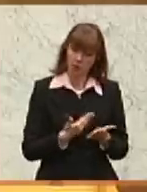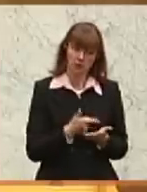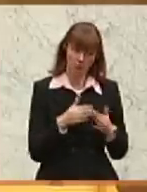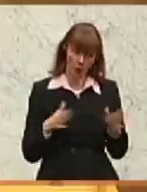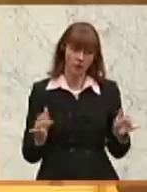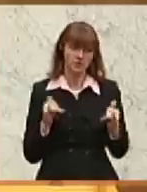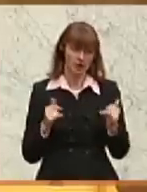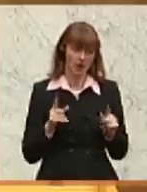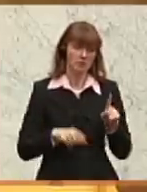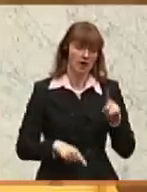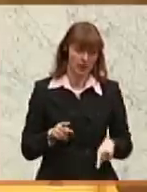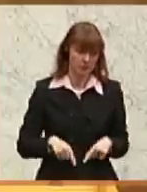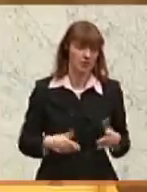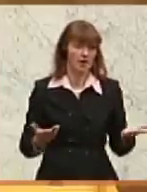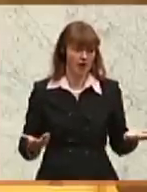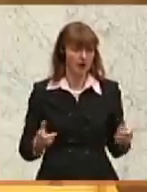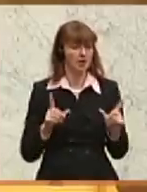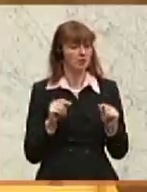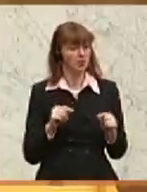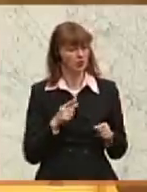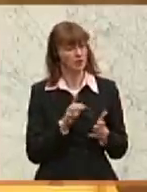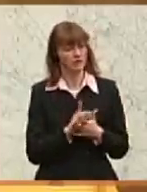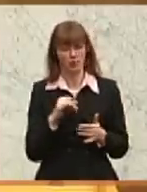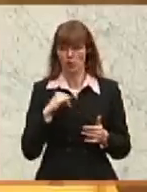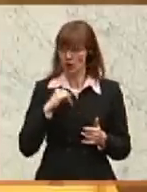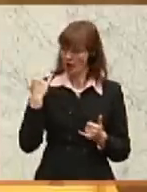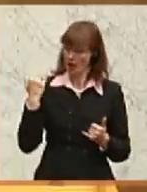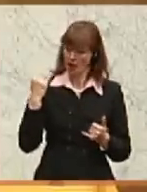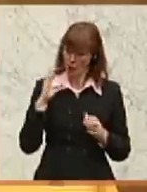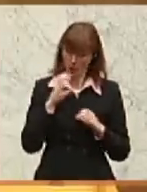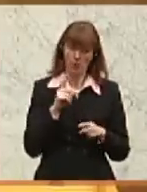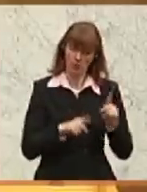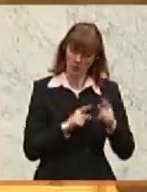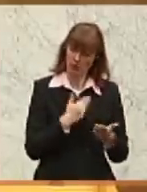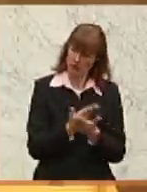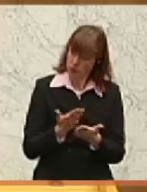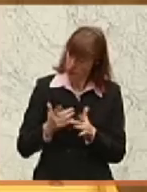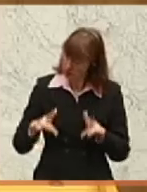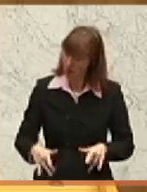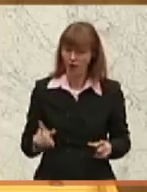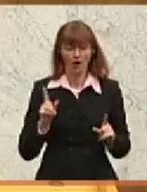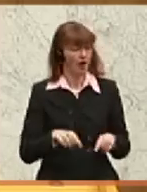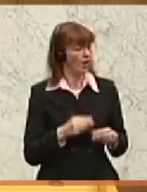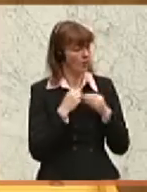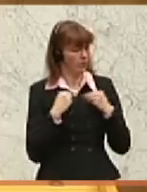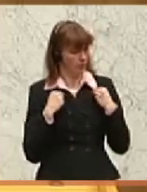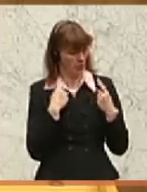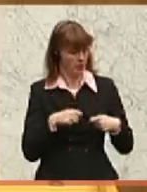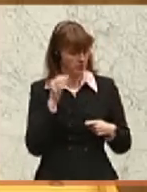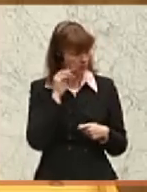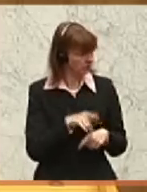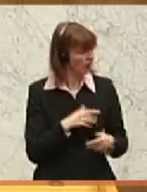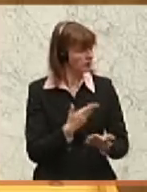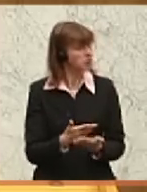gibt Vorschläge von Staatssekretär Kurz und der jungen ÖVP. Es gibt auch Vorschläge von der Präsidentin Brammer, die alle